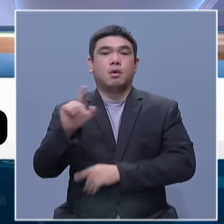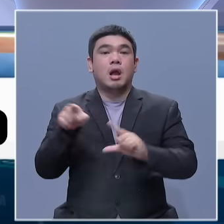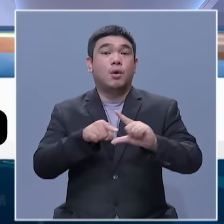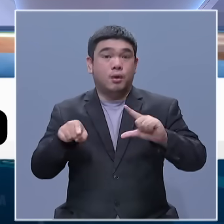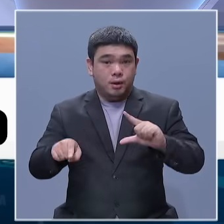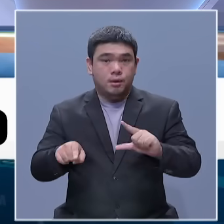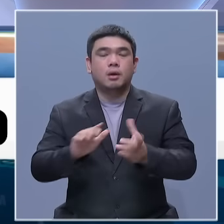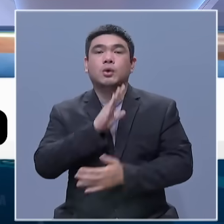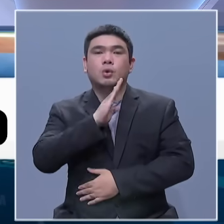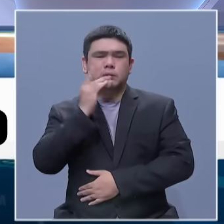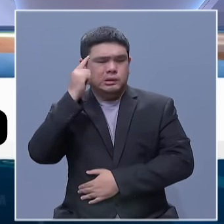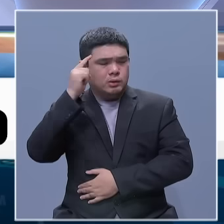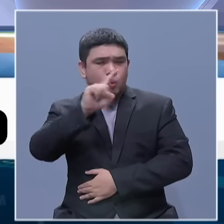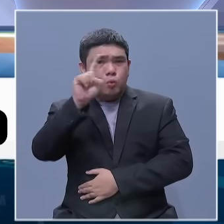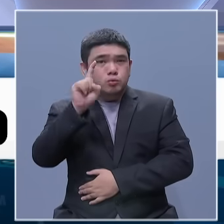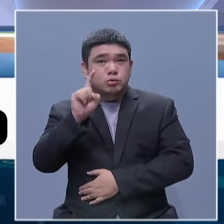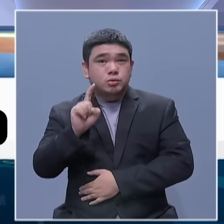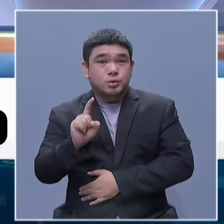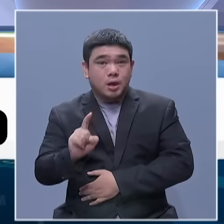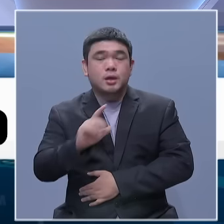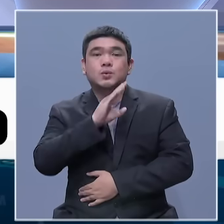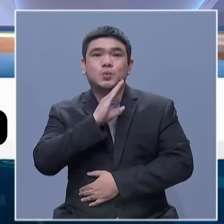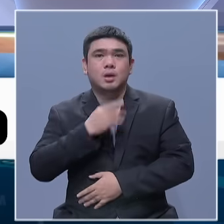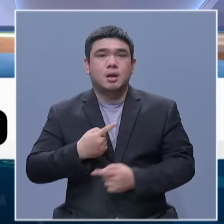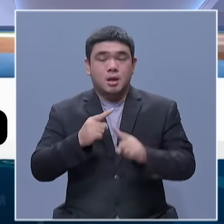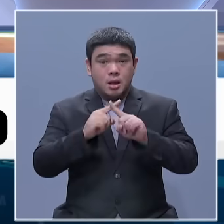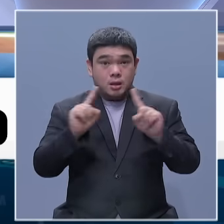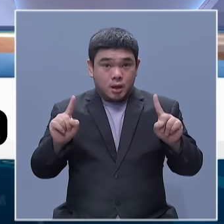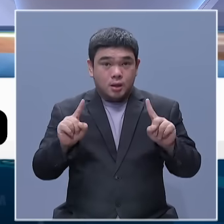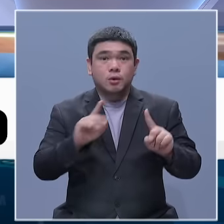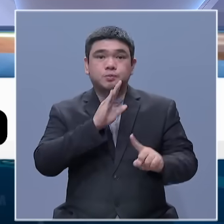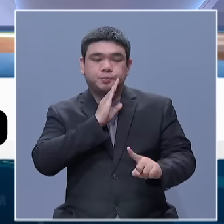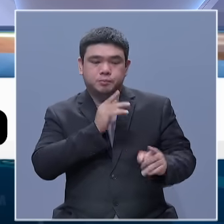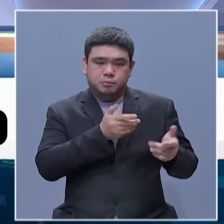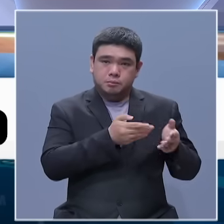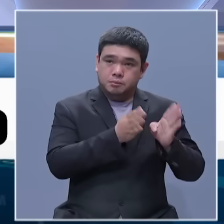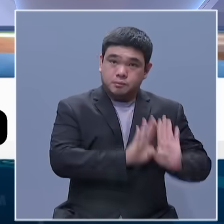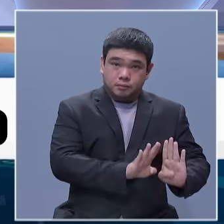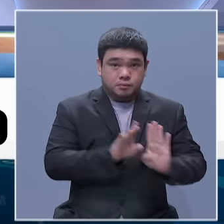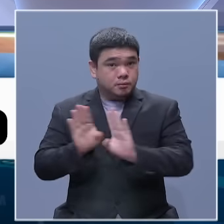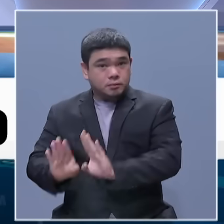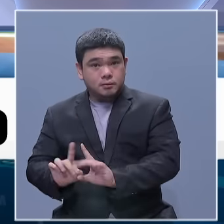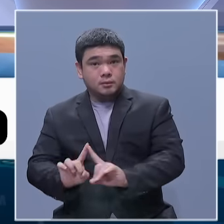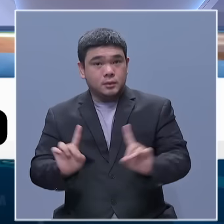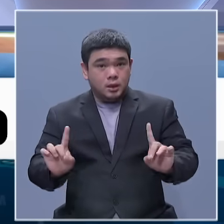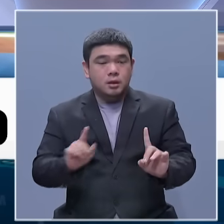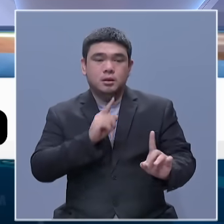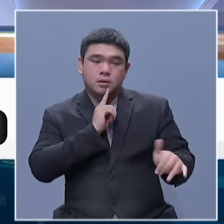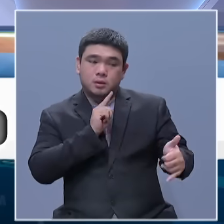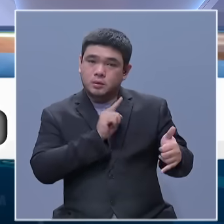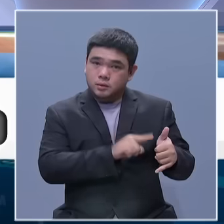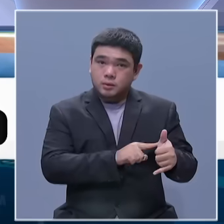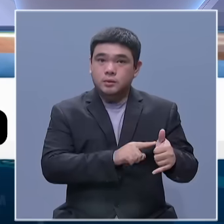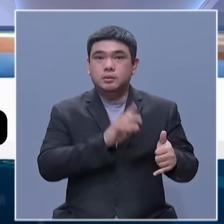มาแบบนี้แน่นอนว่ามีคนตั้งคำถามเยอะมากว่าความแตกต่างของสองกรณีนี้เป็นยังไงแล้วที่มันน่าสนใจก็คือบรรด